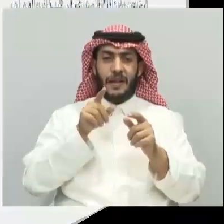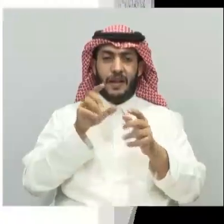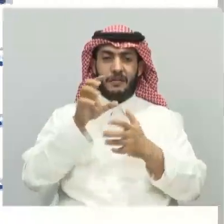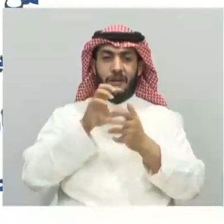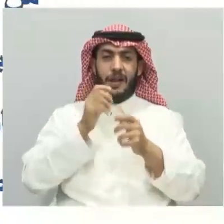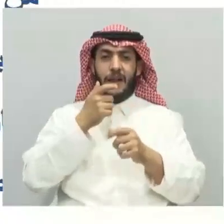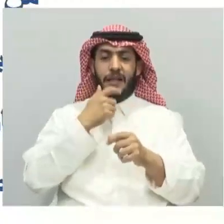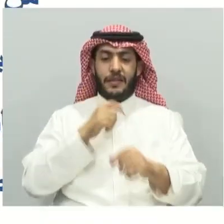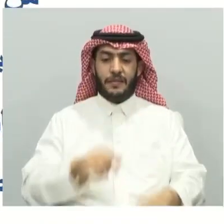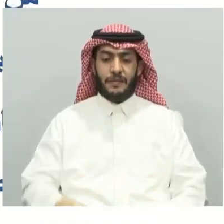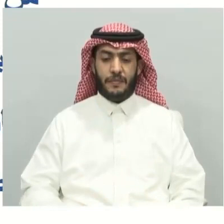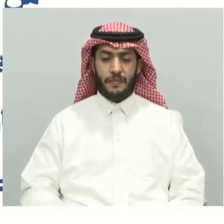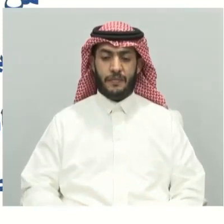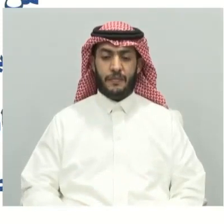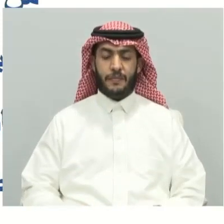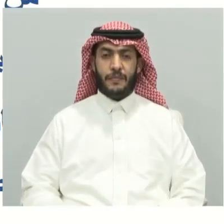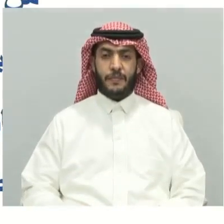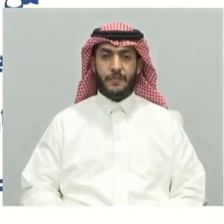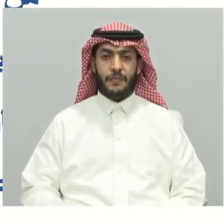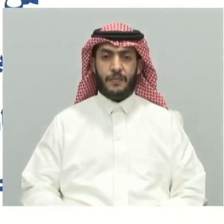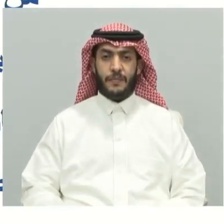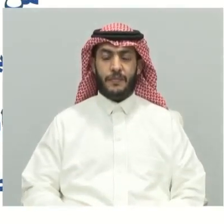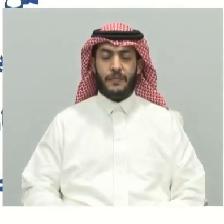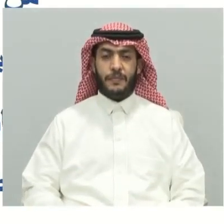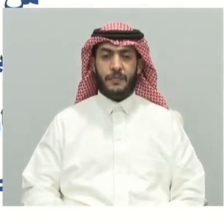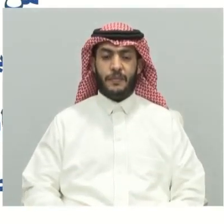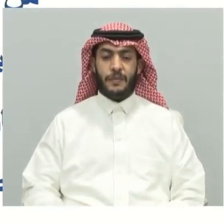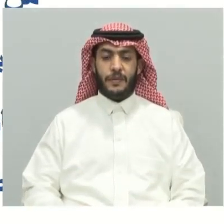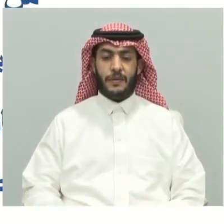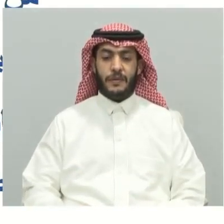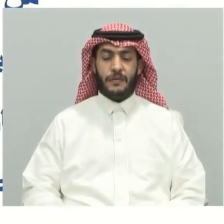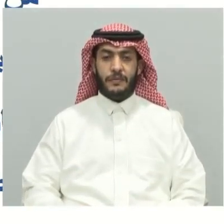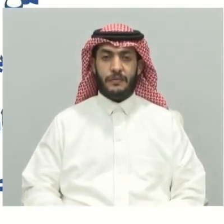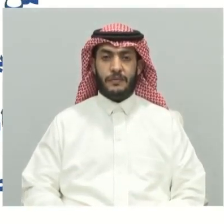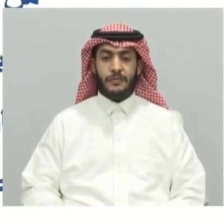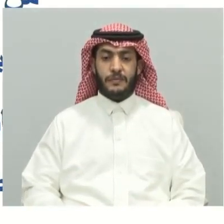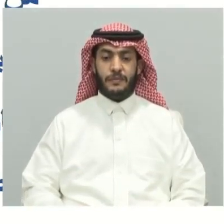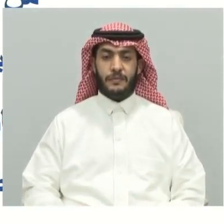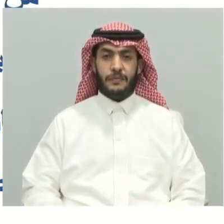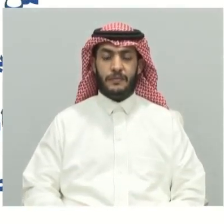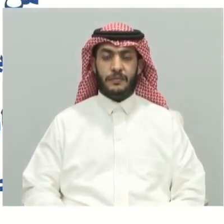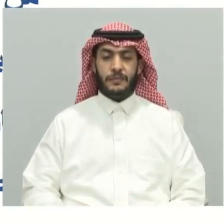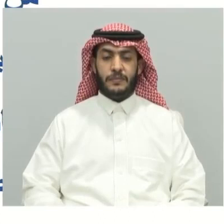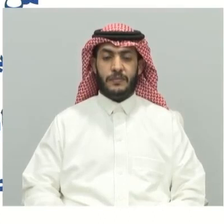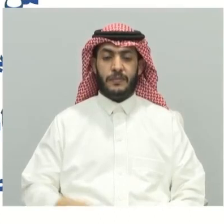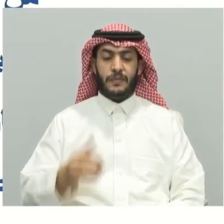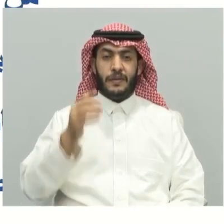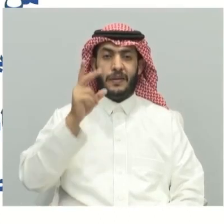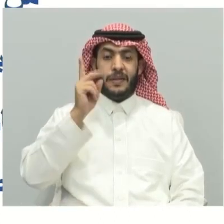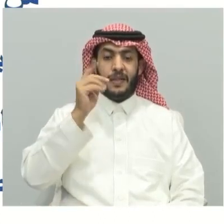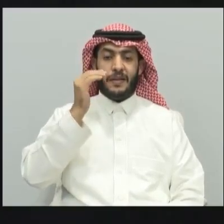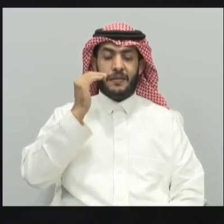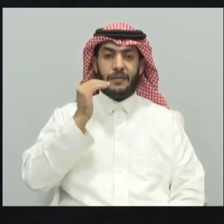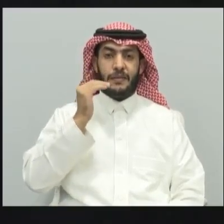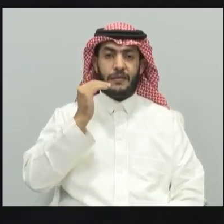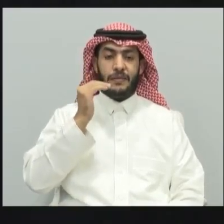وسلم ايضا ربما ترددوا في الراوي هل ما يرويه من احاديث موضوعه من